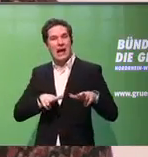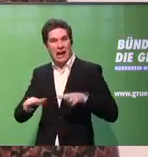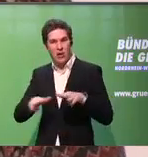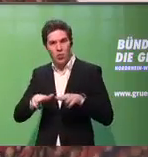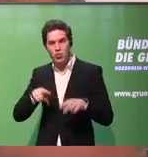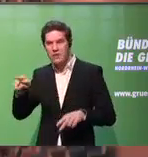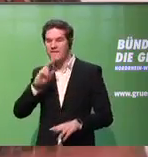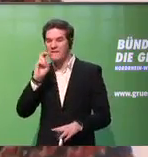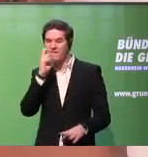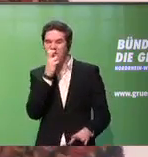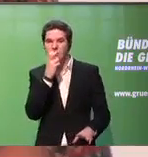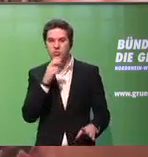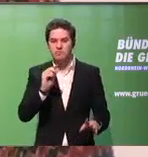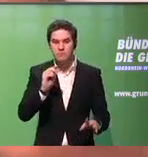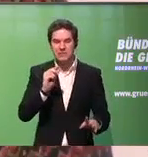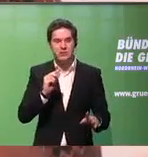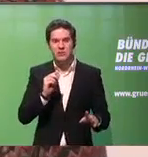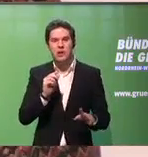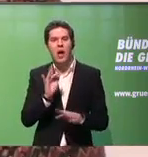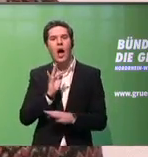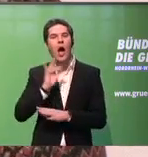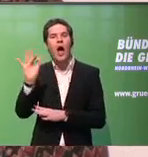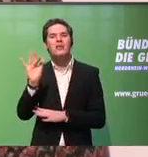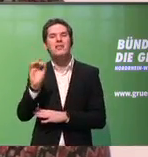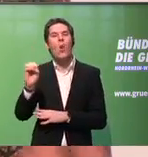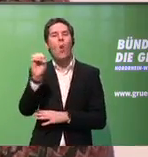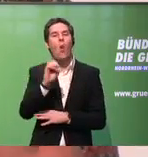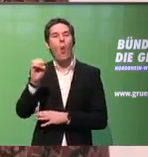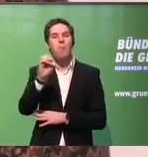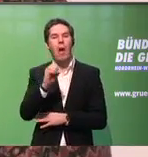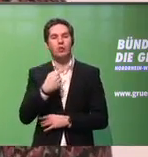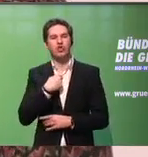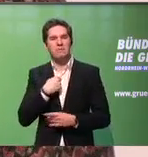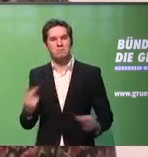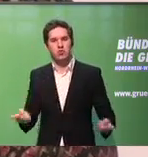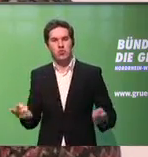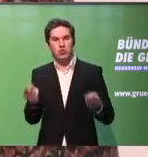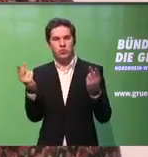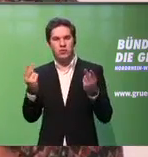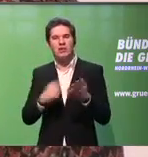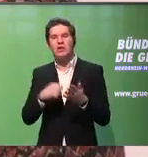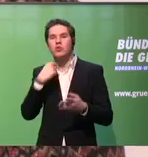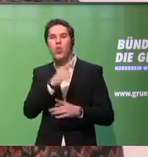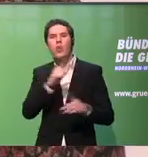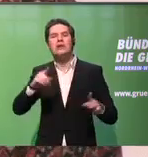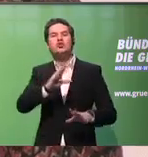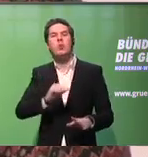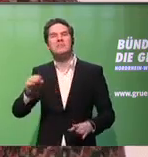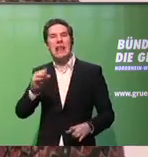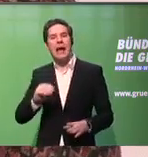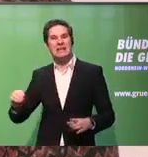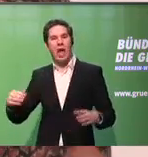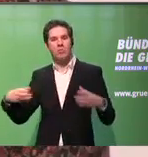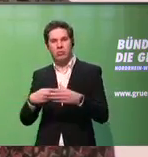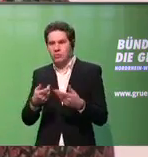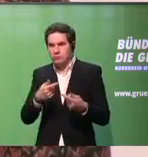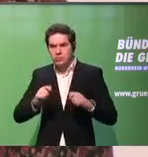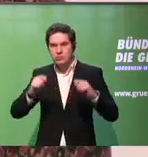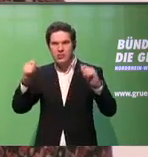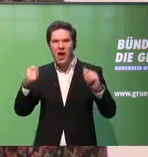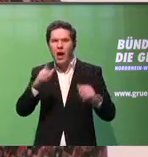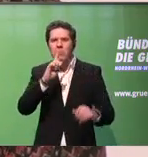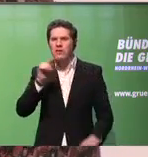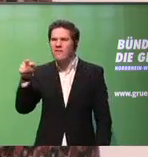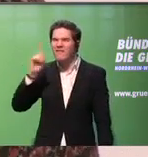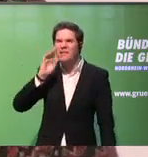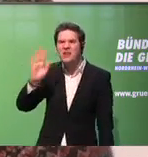versucht, so antieuropäische Stimmung zu machen, indem sie permanent über Subsidiarität schwadroniert, aber nicht so genau sagt, was sie